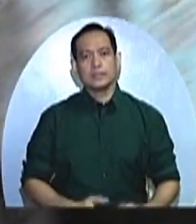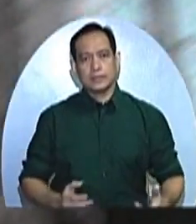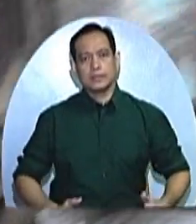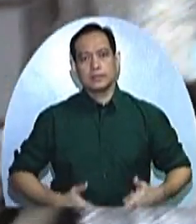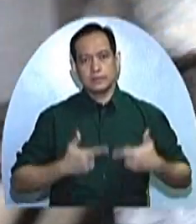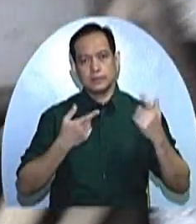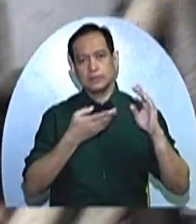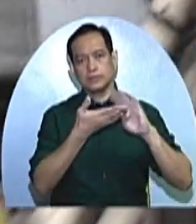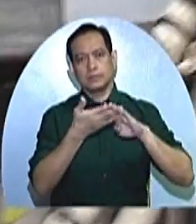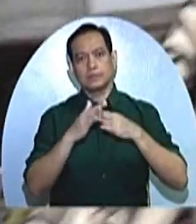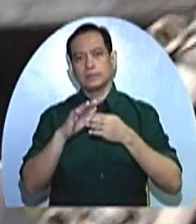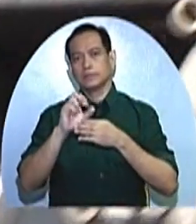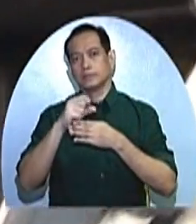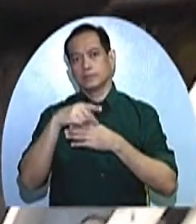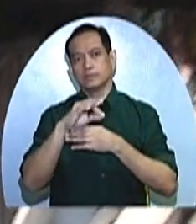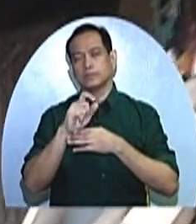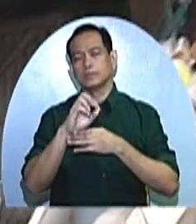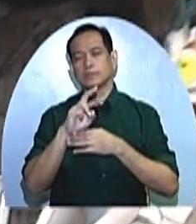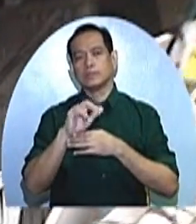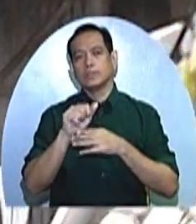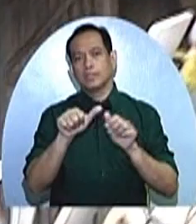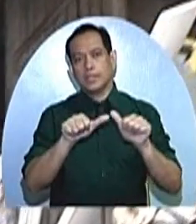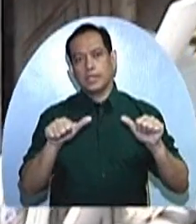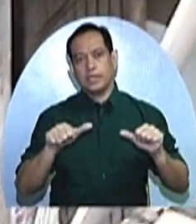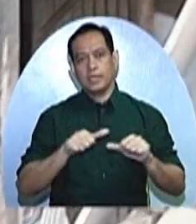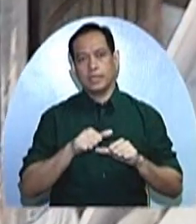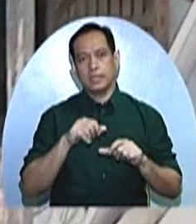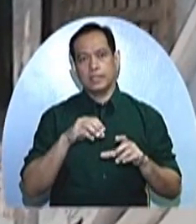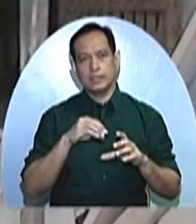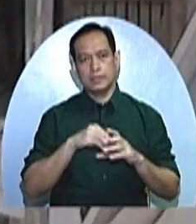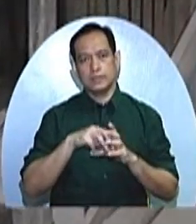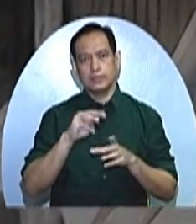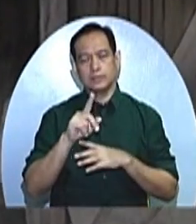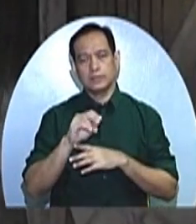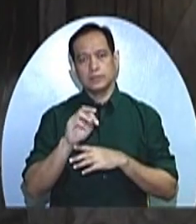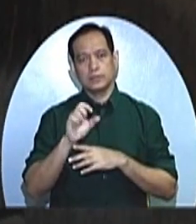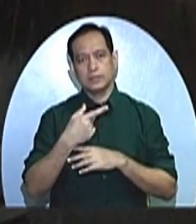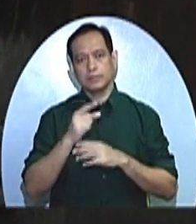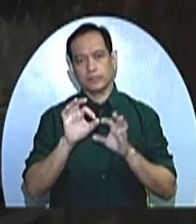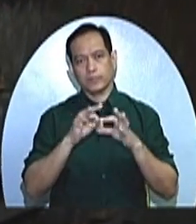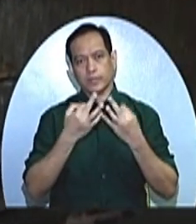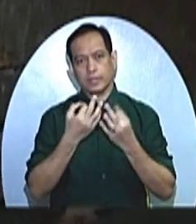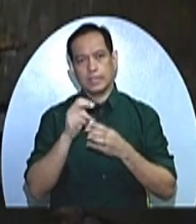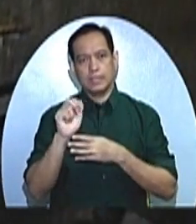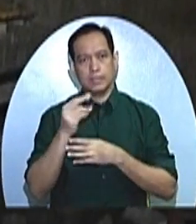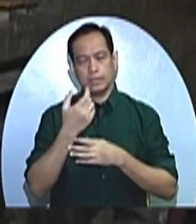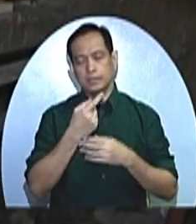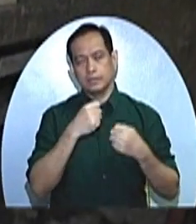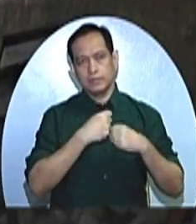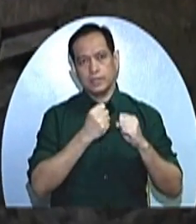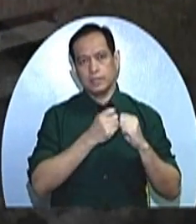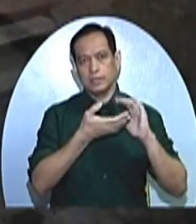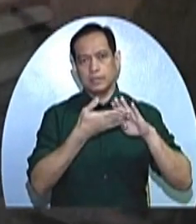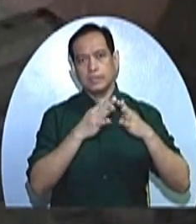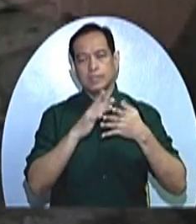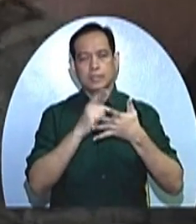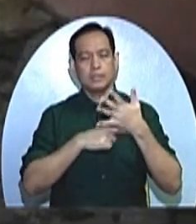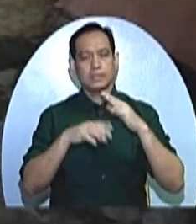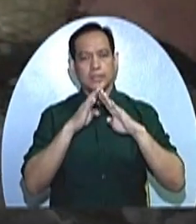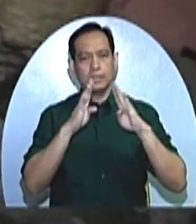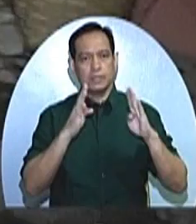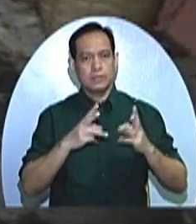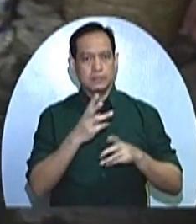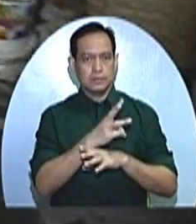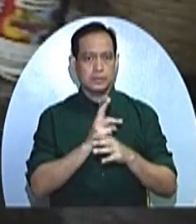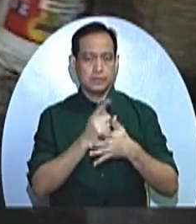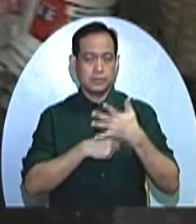Nakatira sa isang squatter area sa munting lupa ang pamilya Angeles. Gawa sa pinagtagpitagpong kahoy ang bahay at